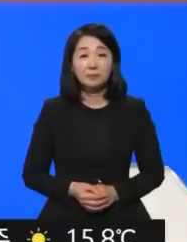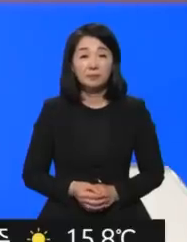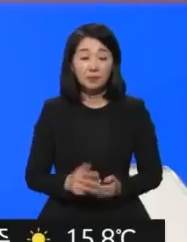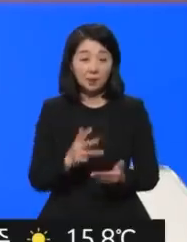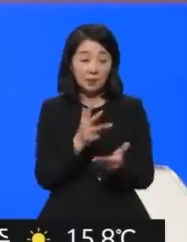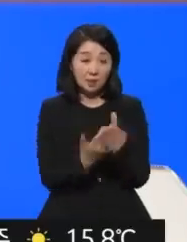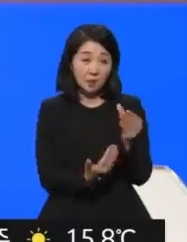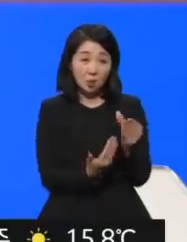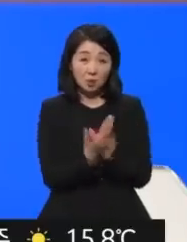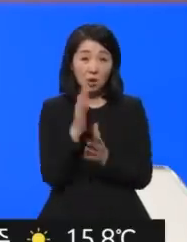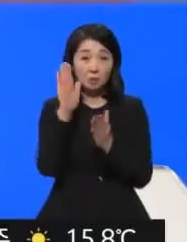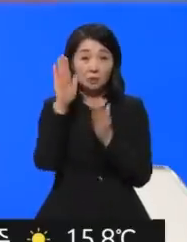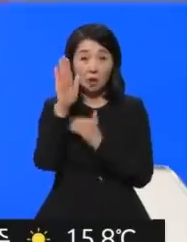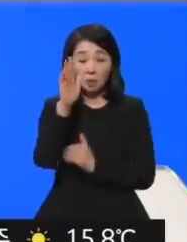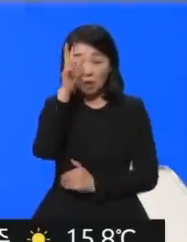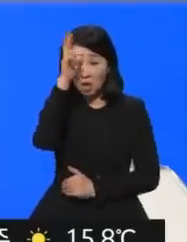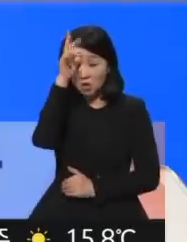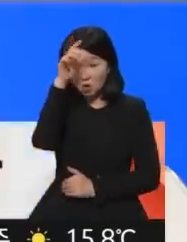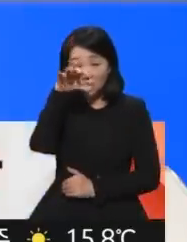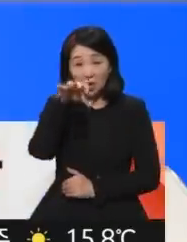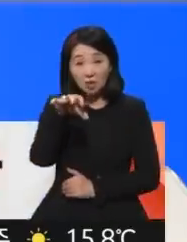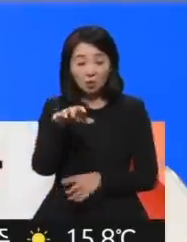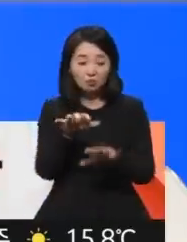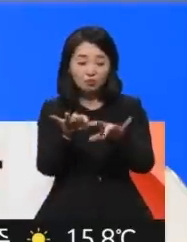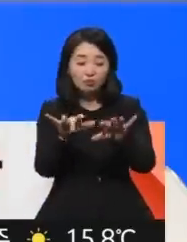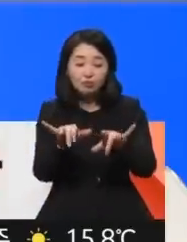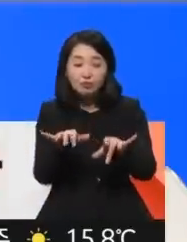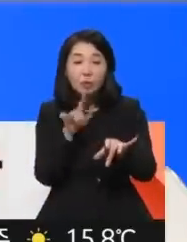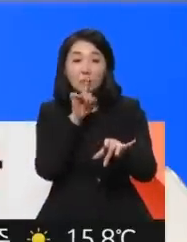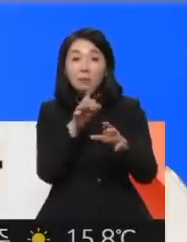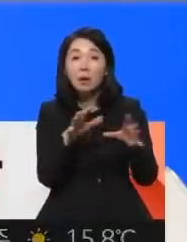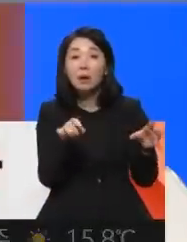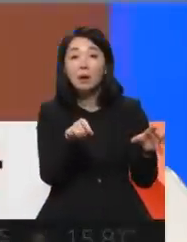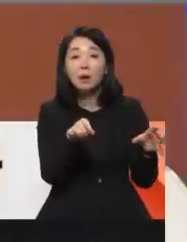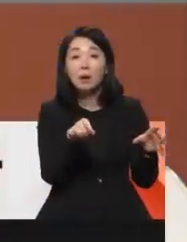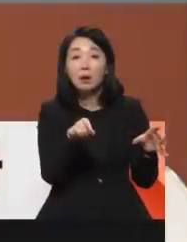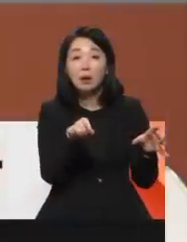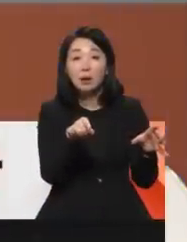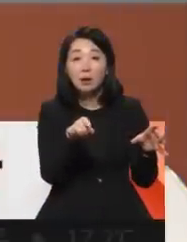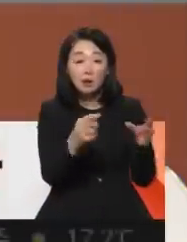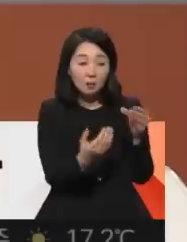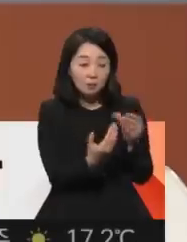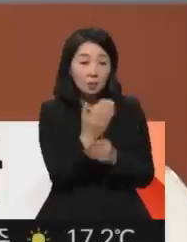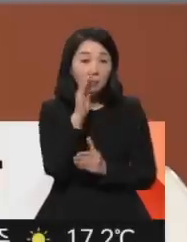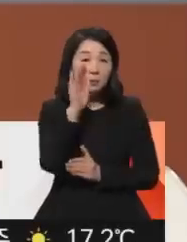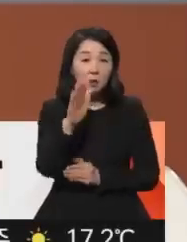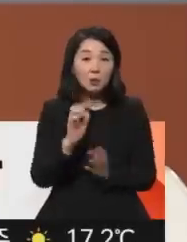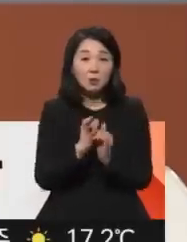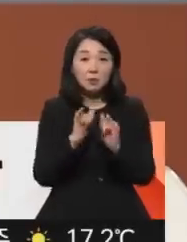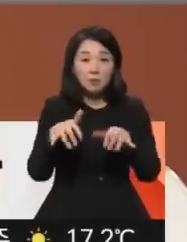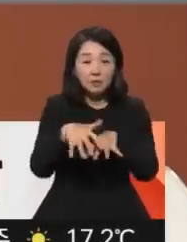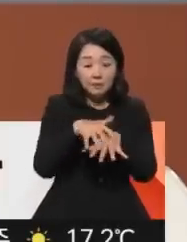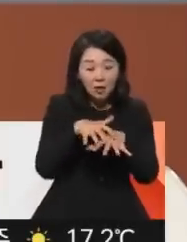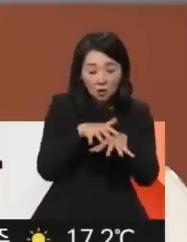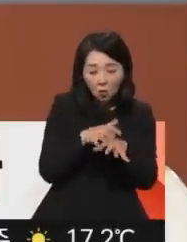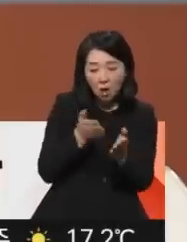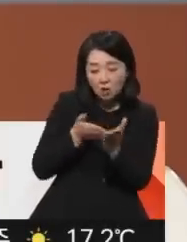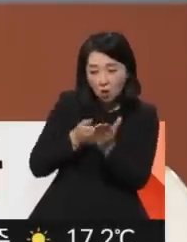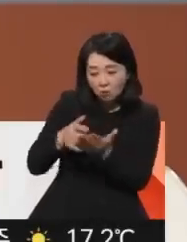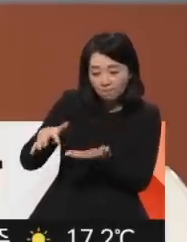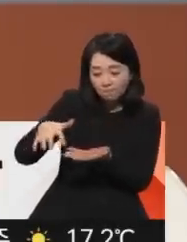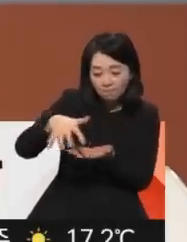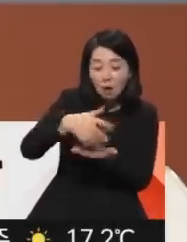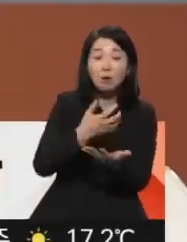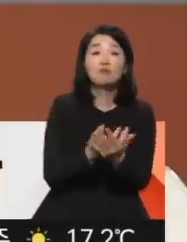이태원 참사 이후 경찰청이 작성한 문건이 논란이 되고 있습니다. 참사 이후 시민단체와 여론 동향 등 정보를 수집해 정리해서